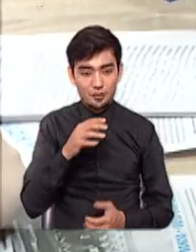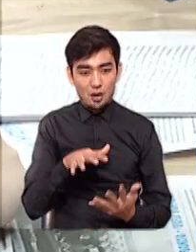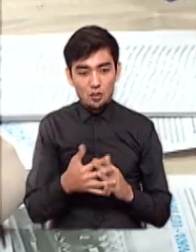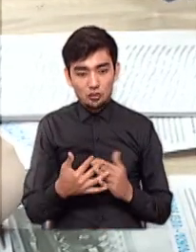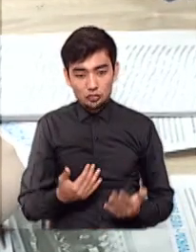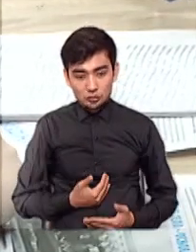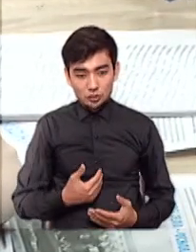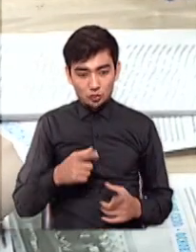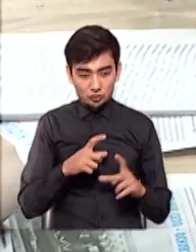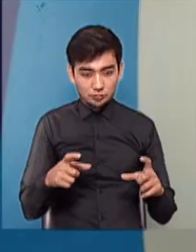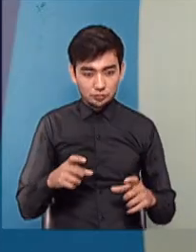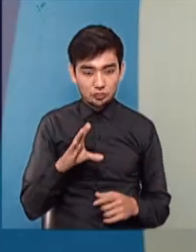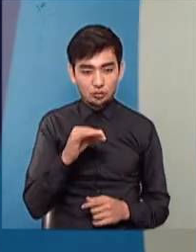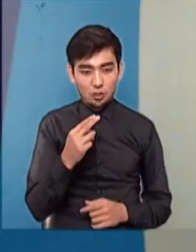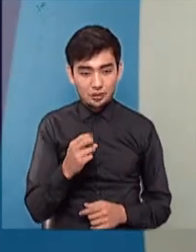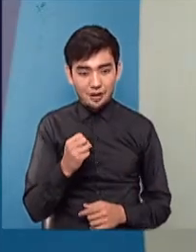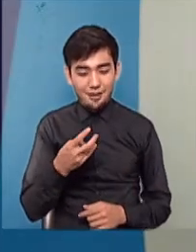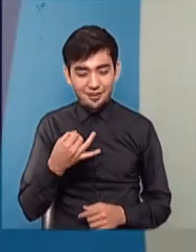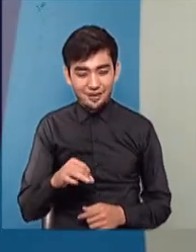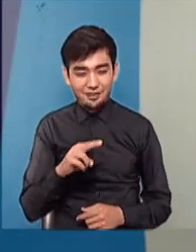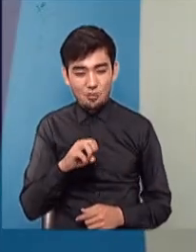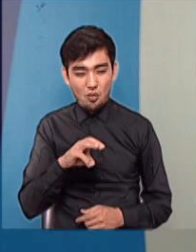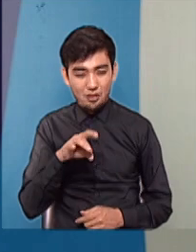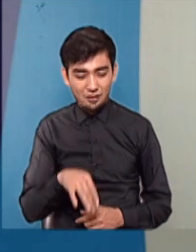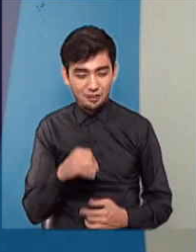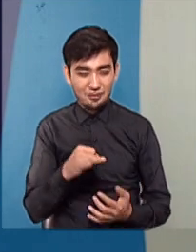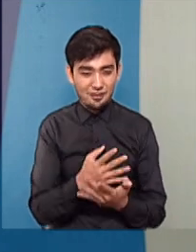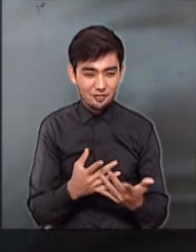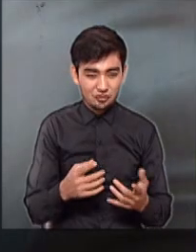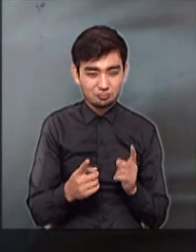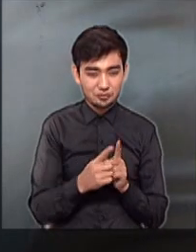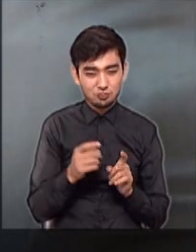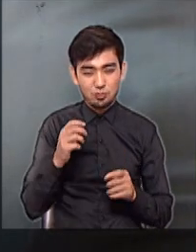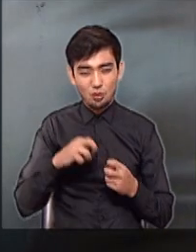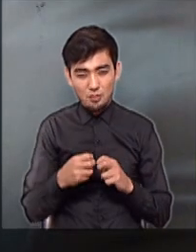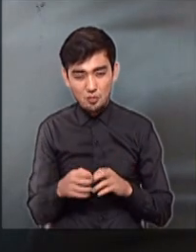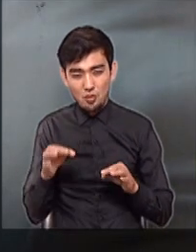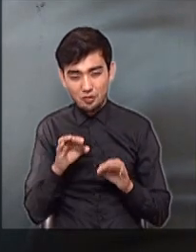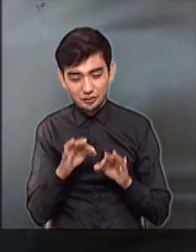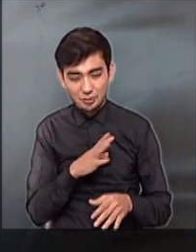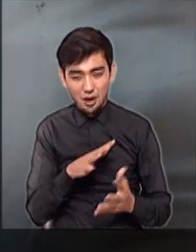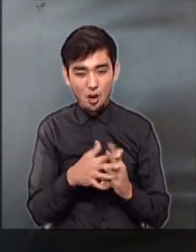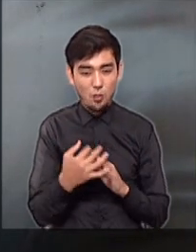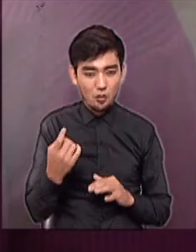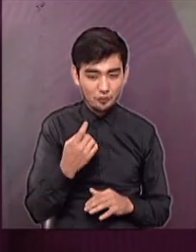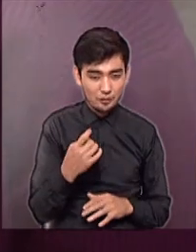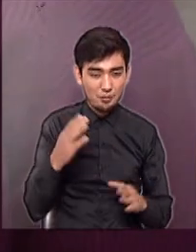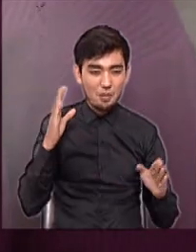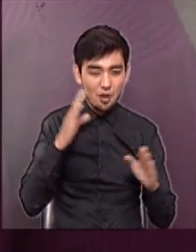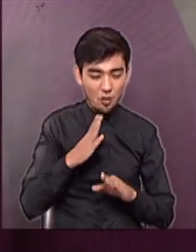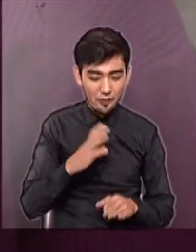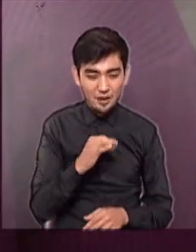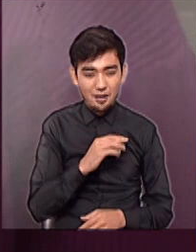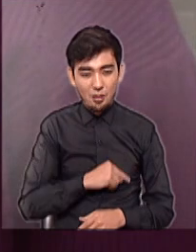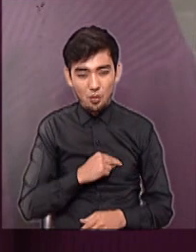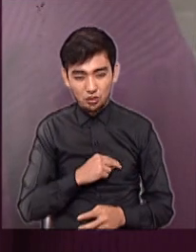тұрғындары жалпыұлттық социал-демократтардың штабына арнайы келіп, толғандырған мәселелермен бөліскен сайлаушыларды әсіресе ауыл шаруашылығы, экология және жұмыспен